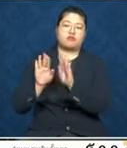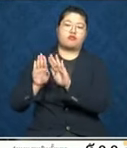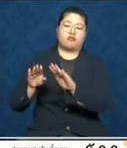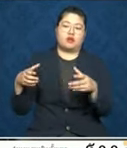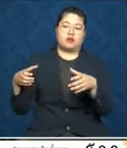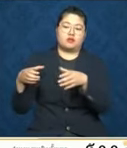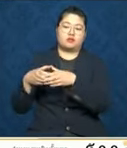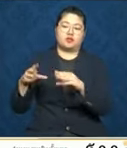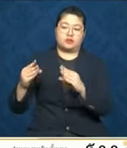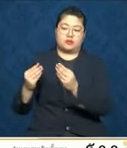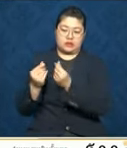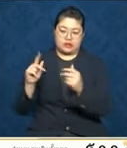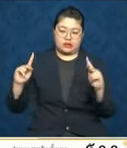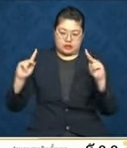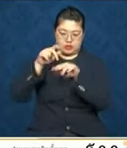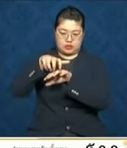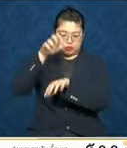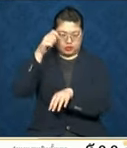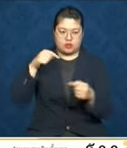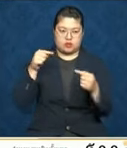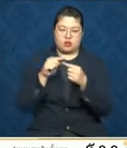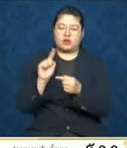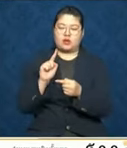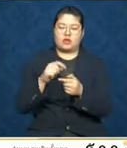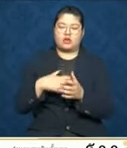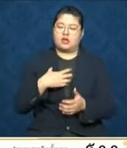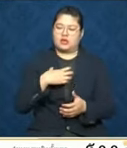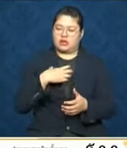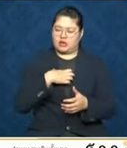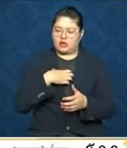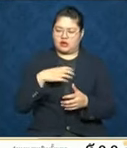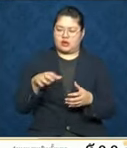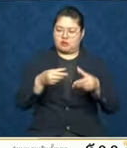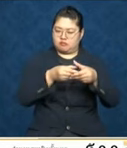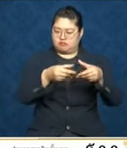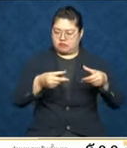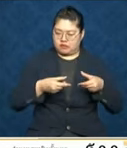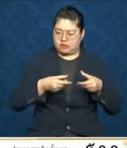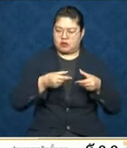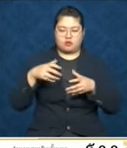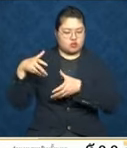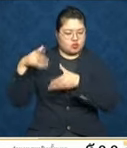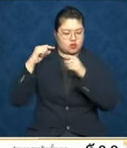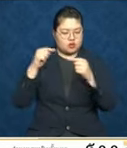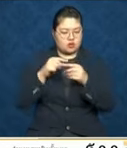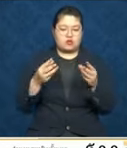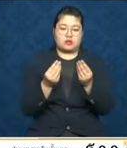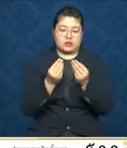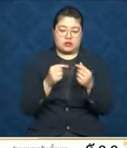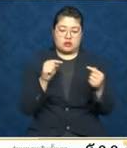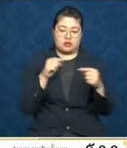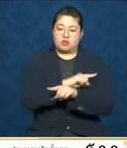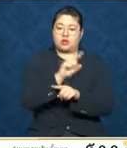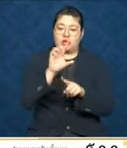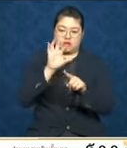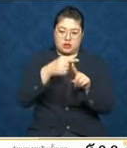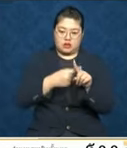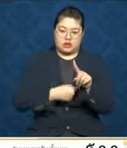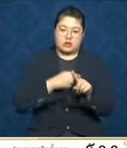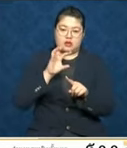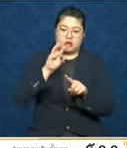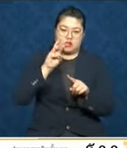ทรวงมหาดไทยนั่นก็คือเรื่องขอให้ทบทวนคำสั่งหนังสือสั่งการของกรมที่ดินที่ลงวันที่9